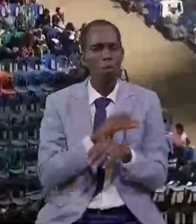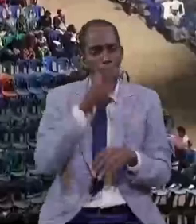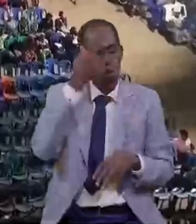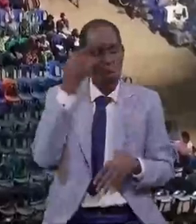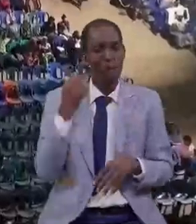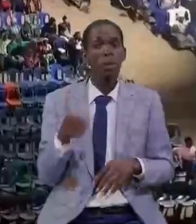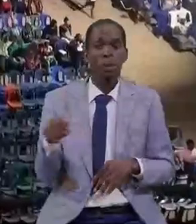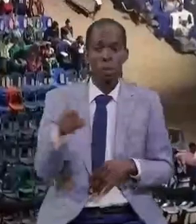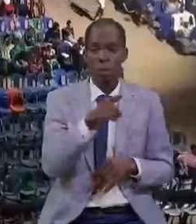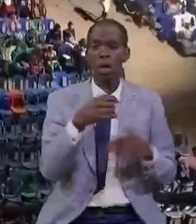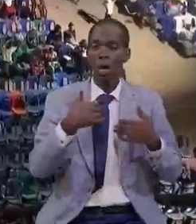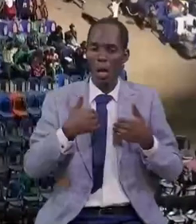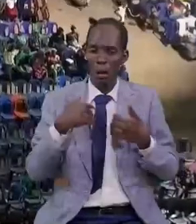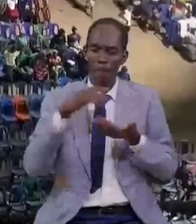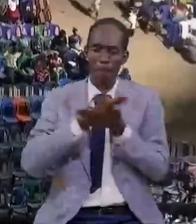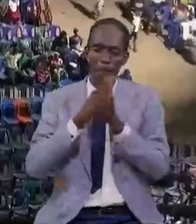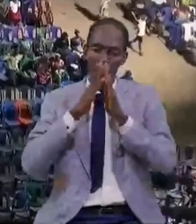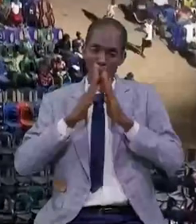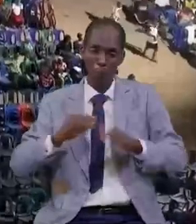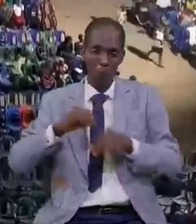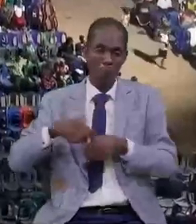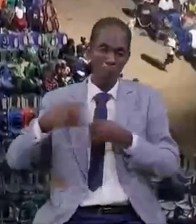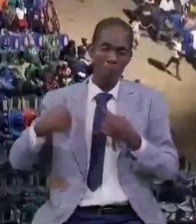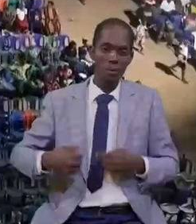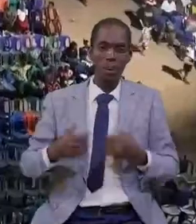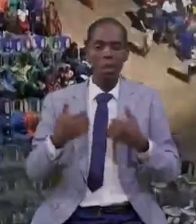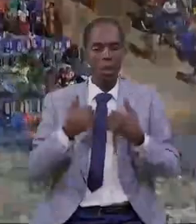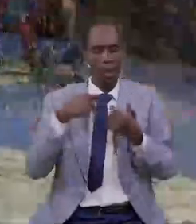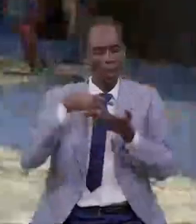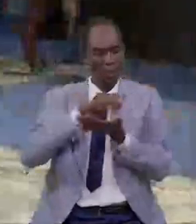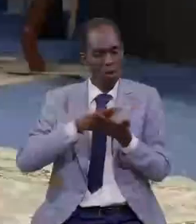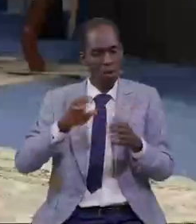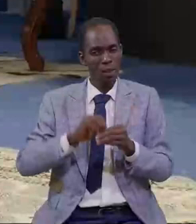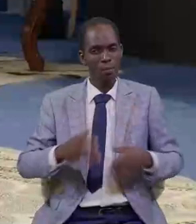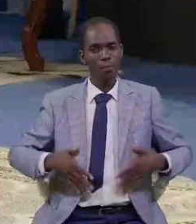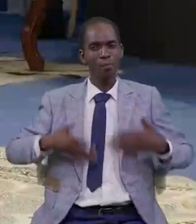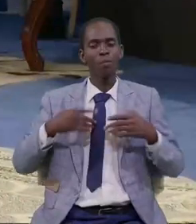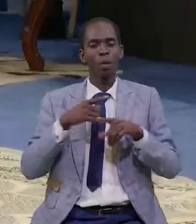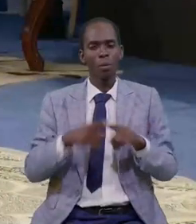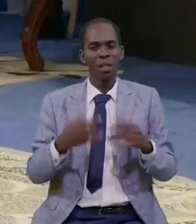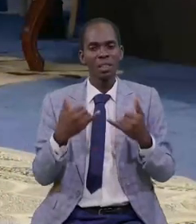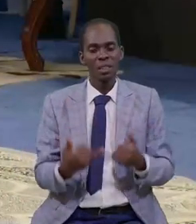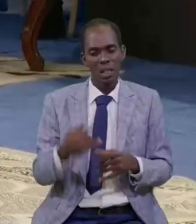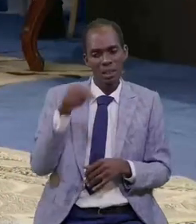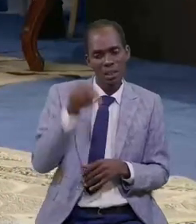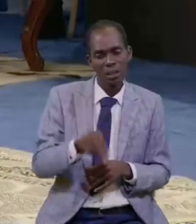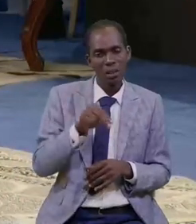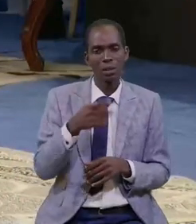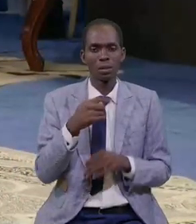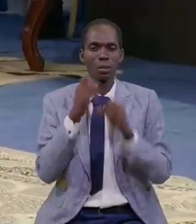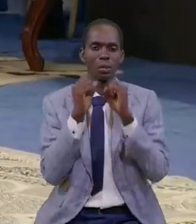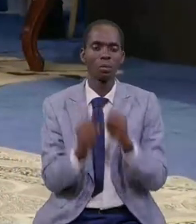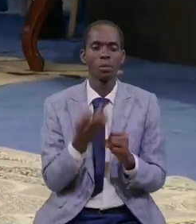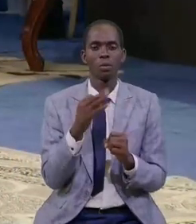cœur ils avaient la pureté dans leur vie mais ils avaient soif de la puissance du Saint-Esprit bon